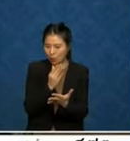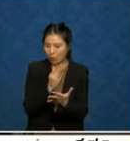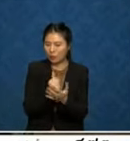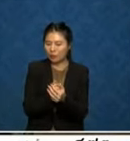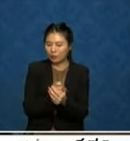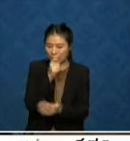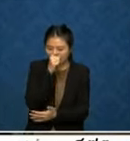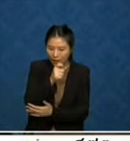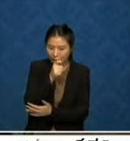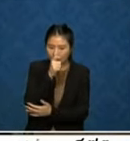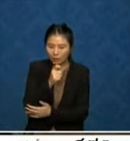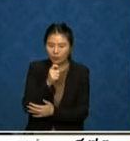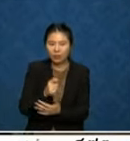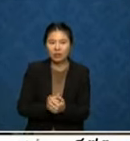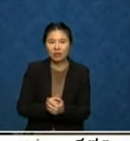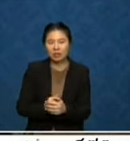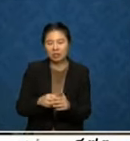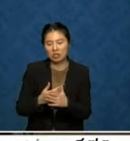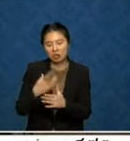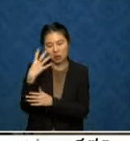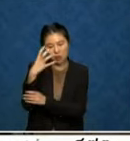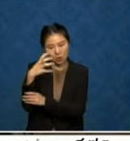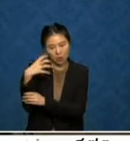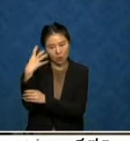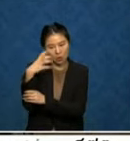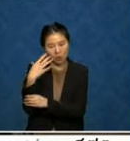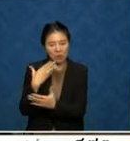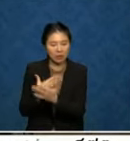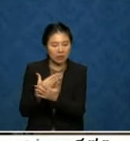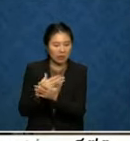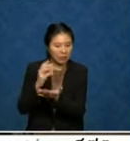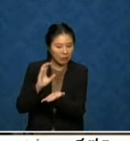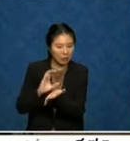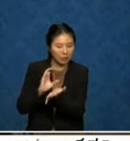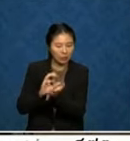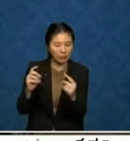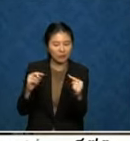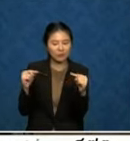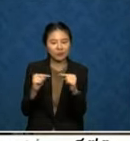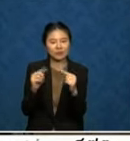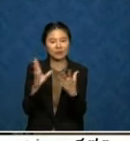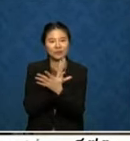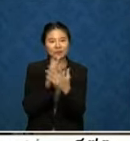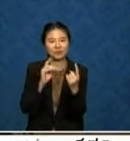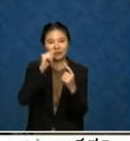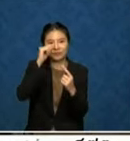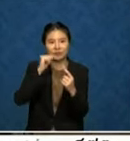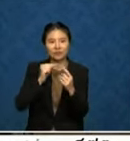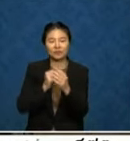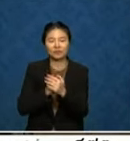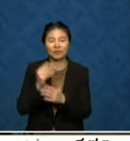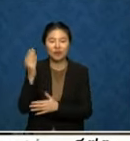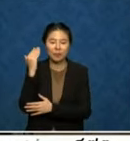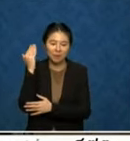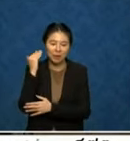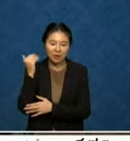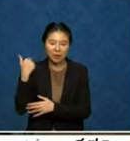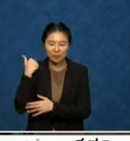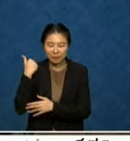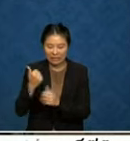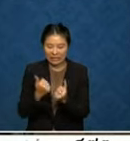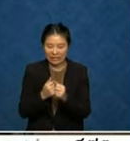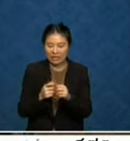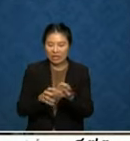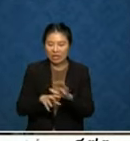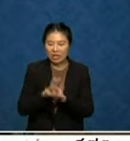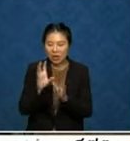บการหลอกลงทุนจึงไม่เคยจางหายไปเลยจากสังคมไทยไม่ว่าจะยุคแชร์แม่ชะม้อยจนถึงปัจจุบัน